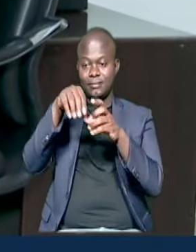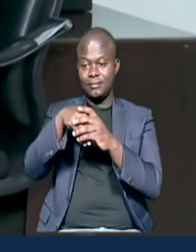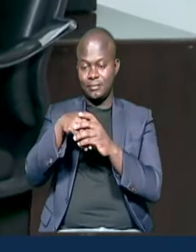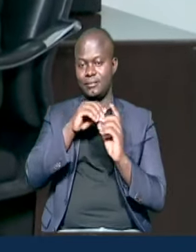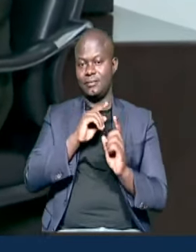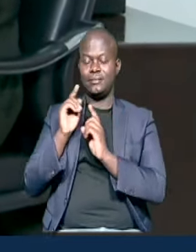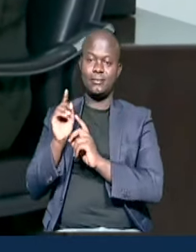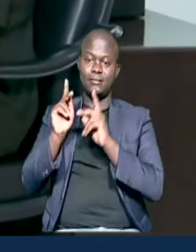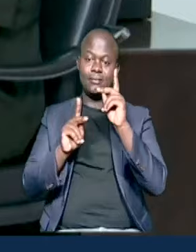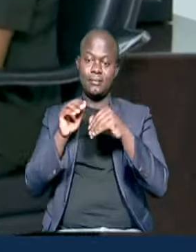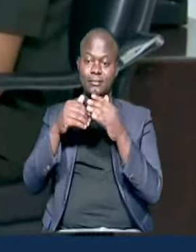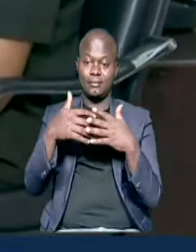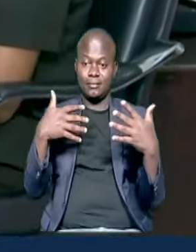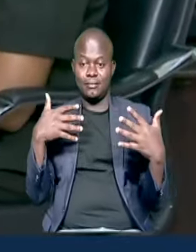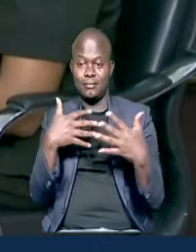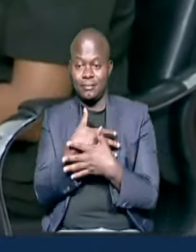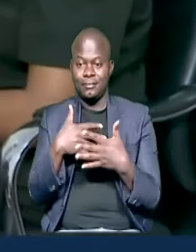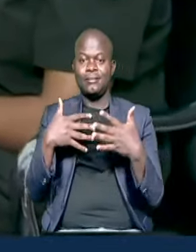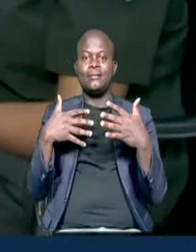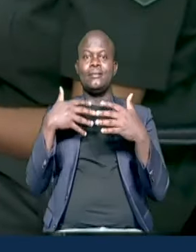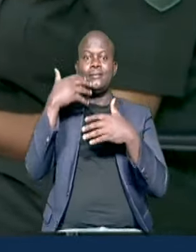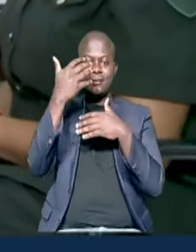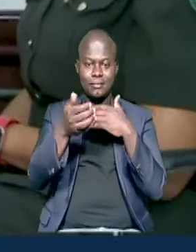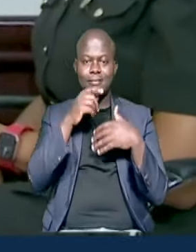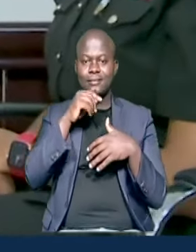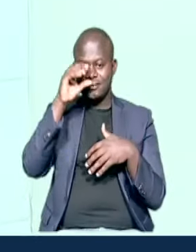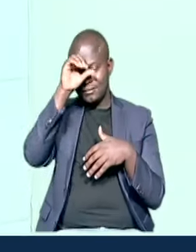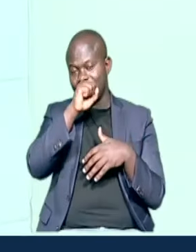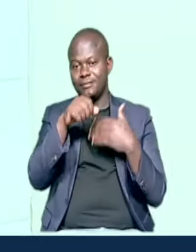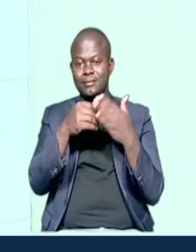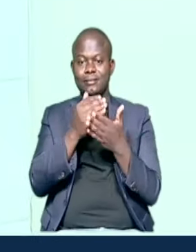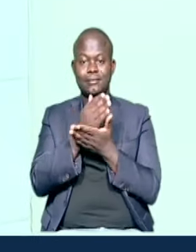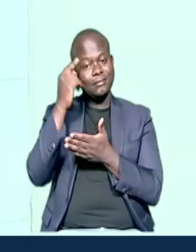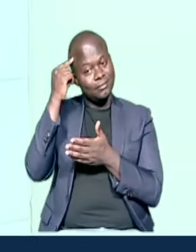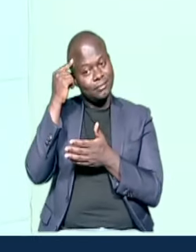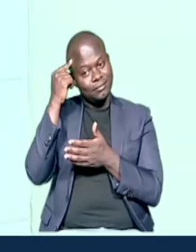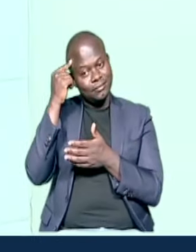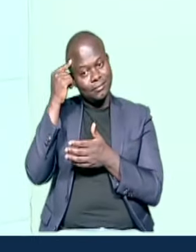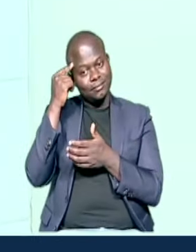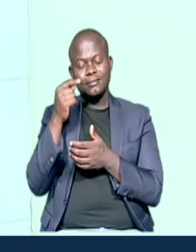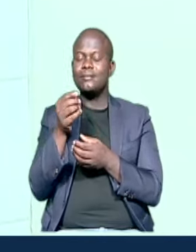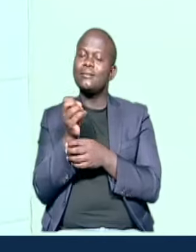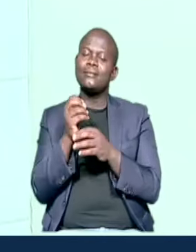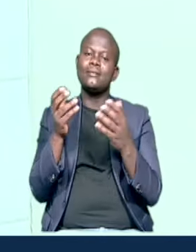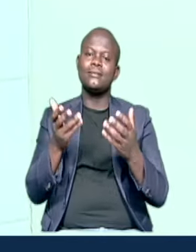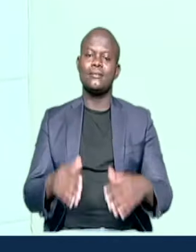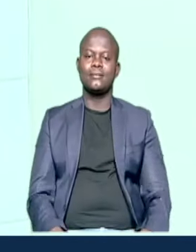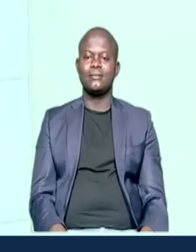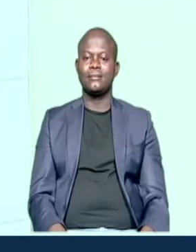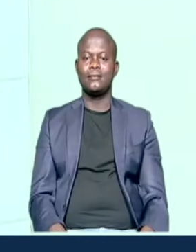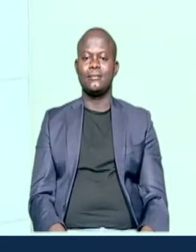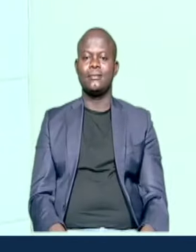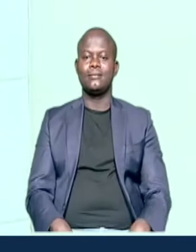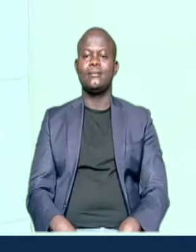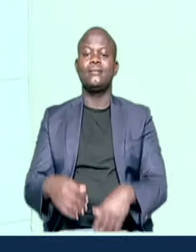gisirikare abantu bazantinya usange n'umugabo ndamubuze n'imyumvire icyo wakivuga hiki Colonel niyo